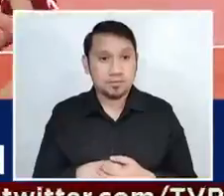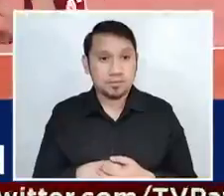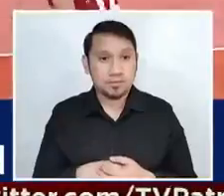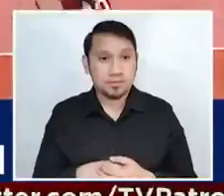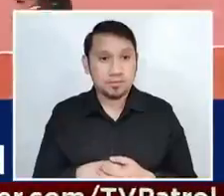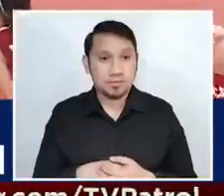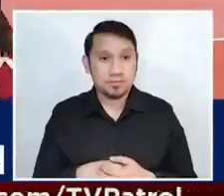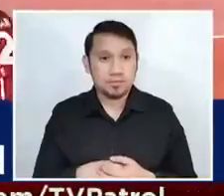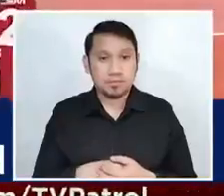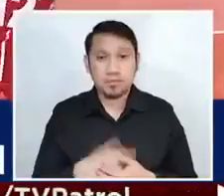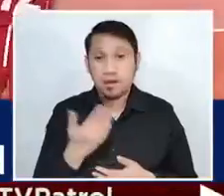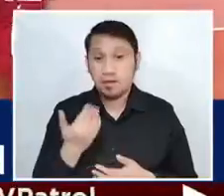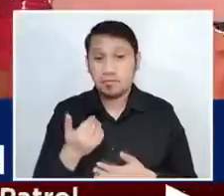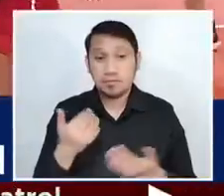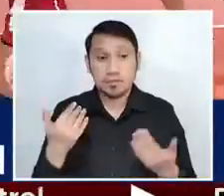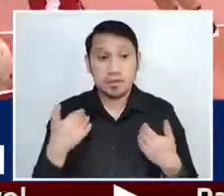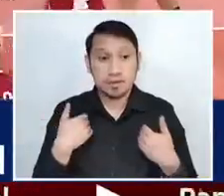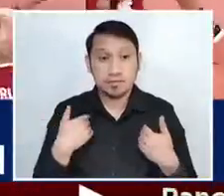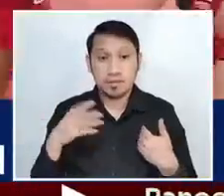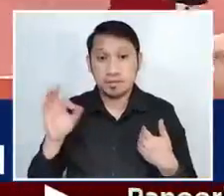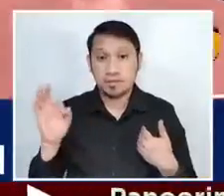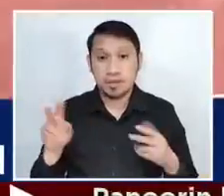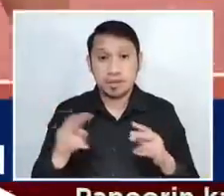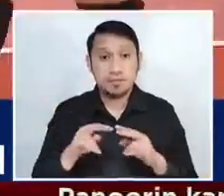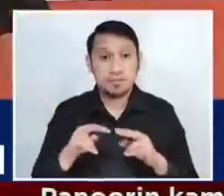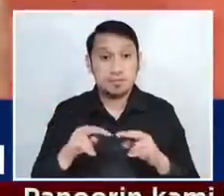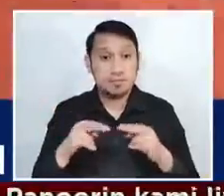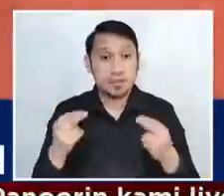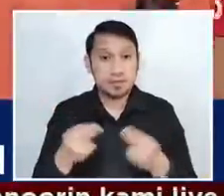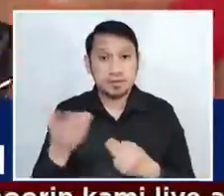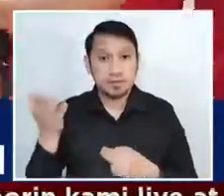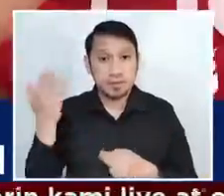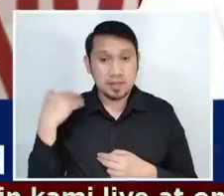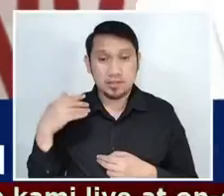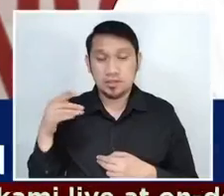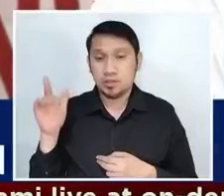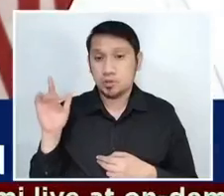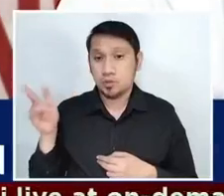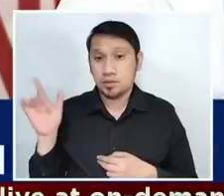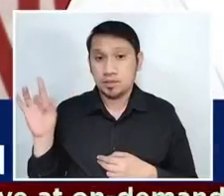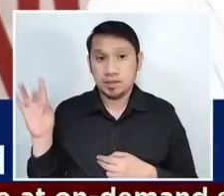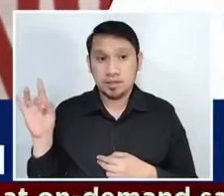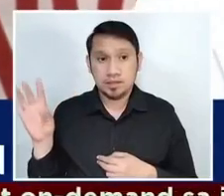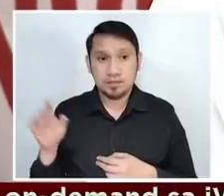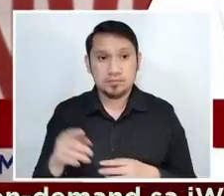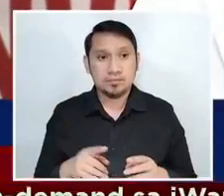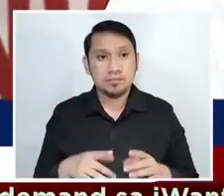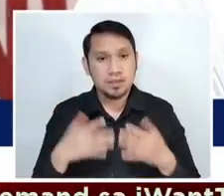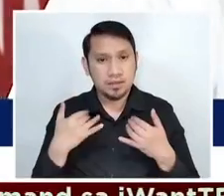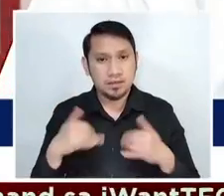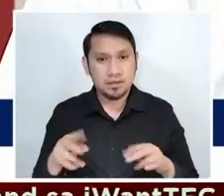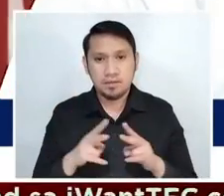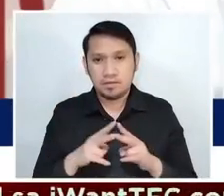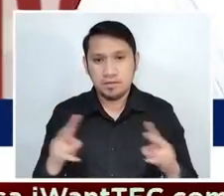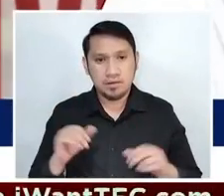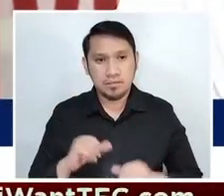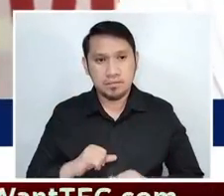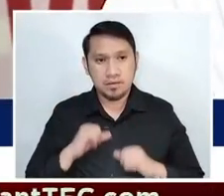Nahigitan ng Pilipinas ang 9th place finish nito noong 2018. Very proud talaga ako sa teammates ko